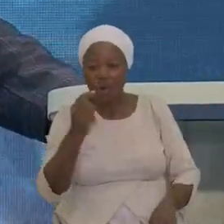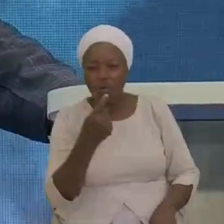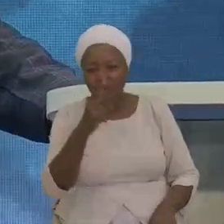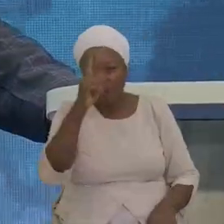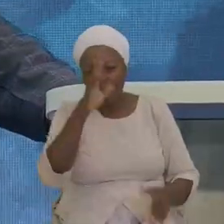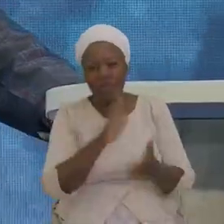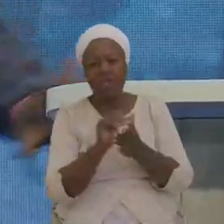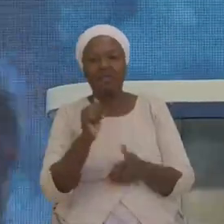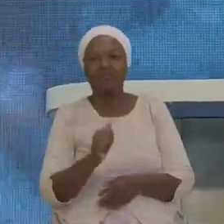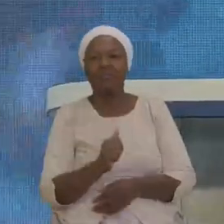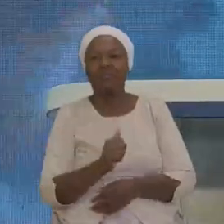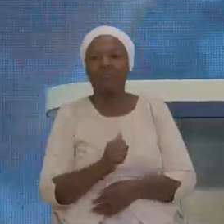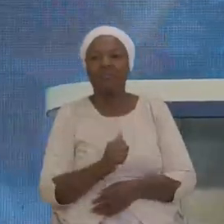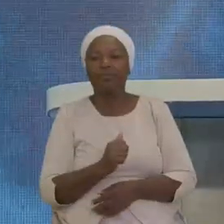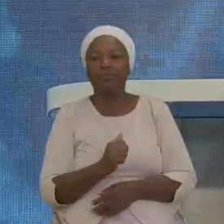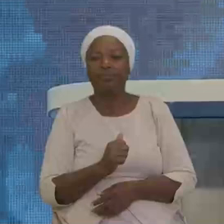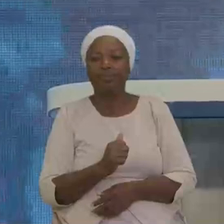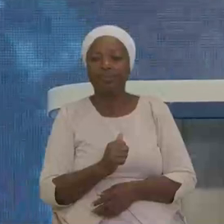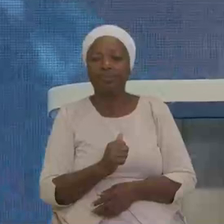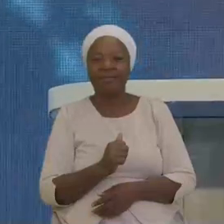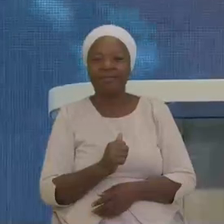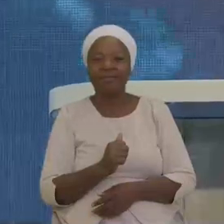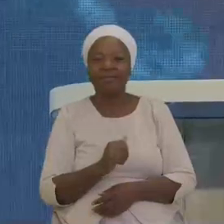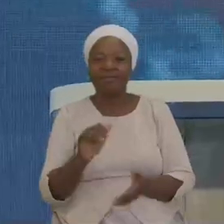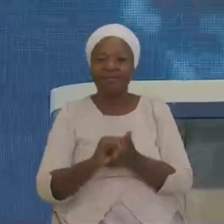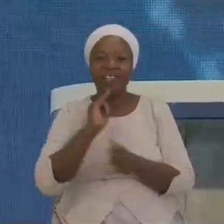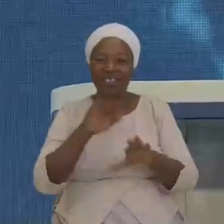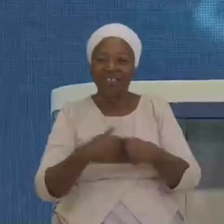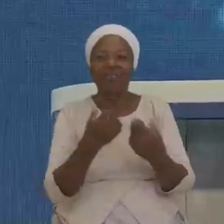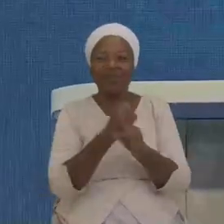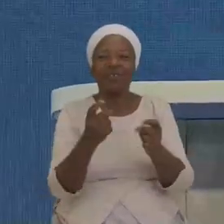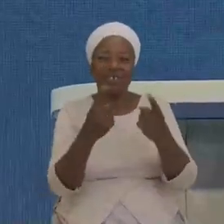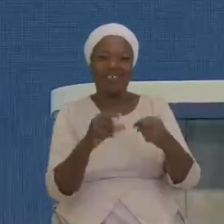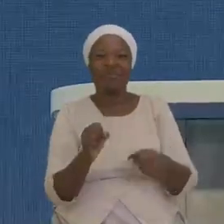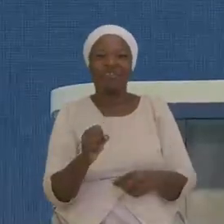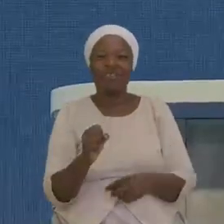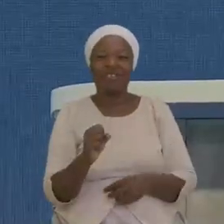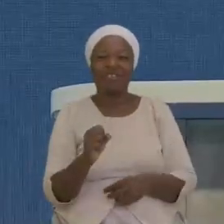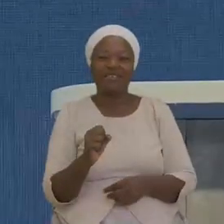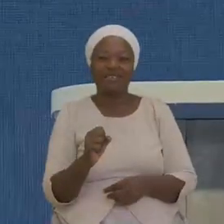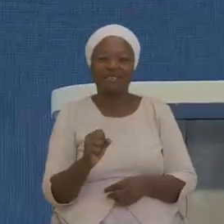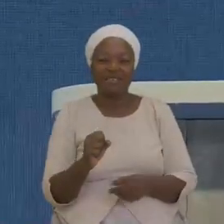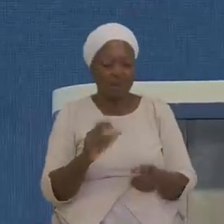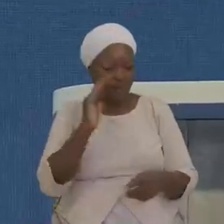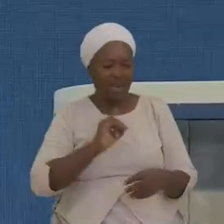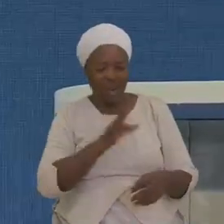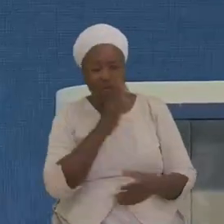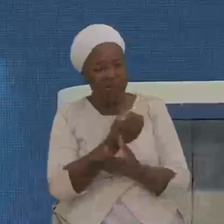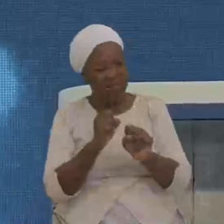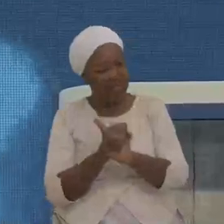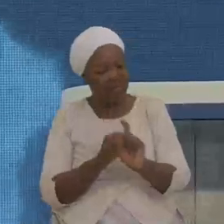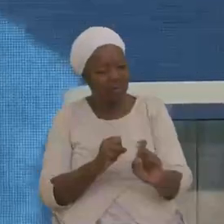Ne crains pas, crois seulement. C'est comme ça le salut vient. Est-ce que je serai